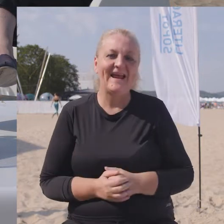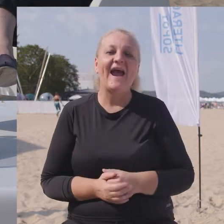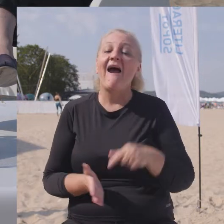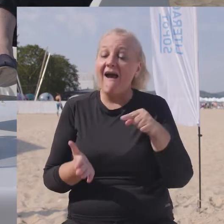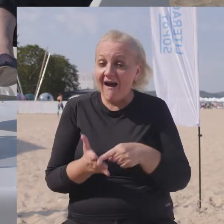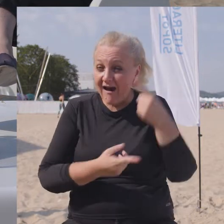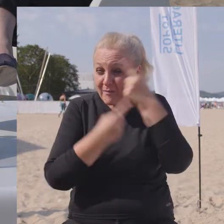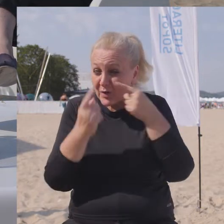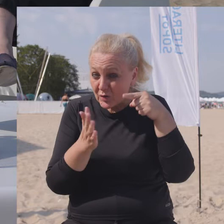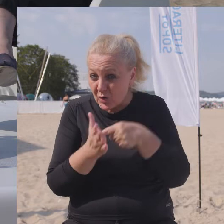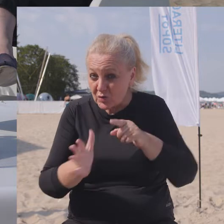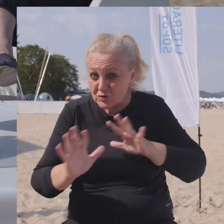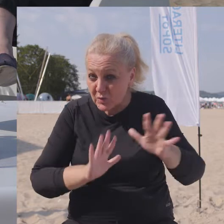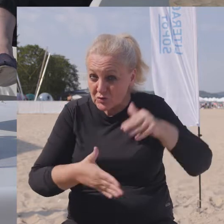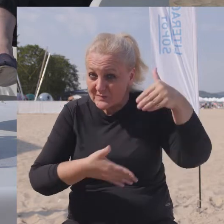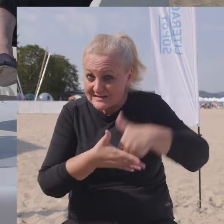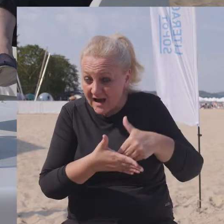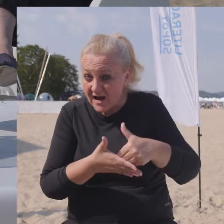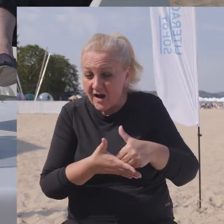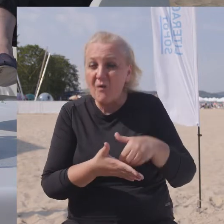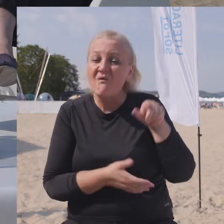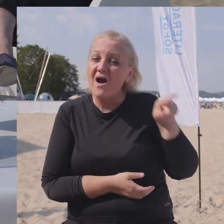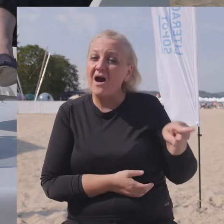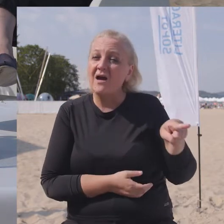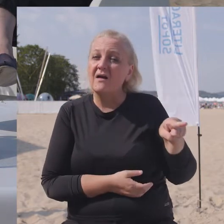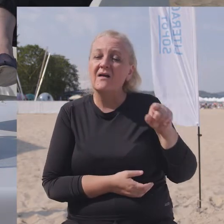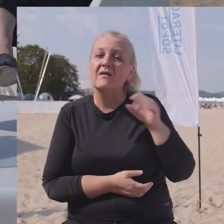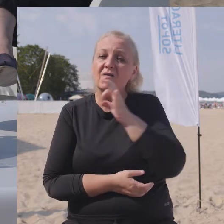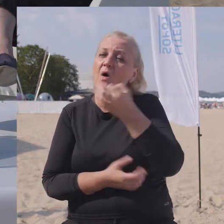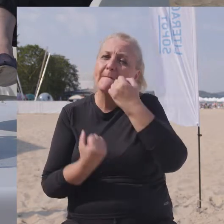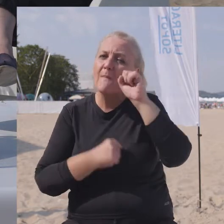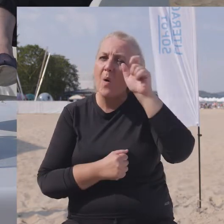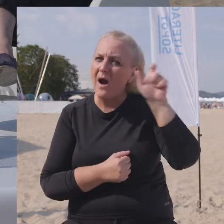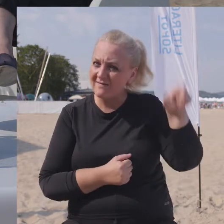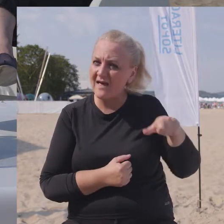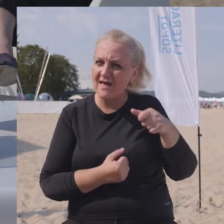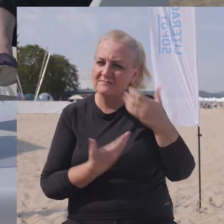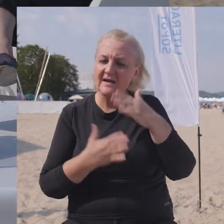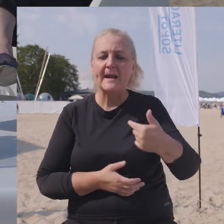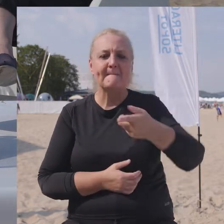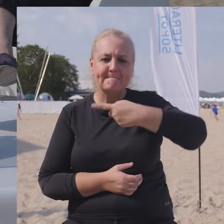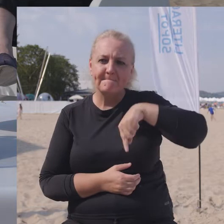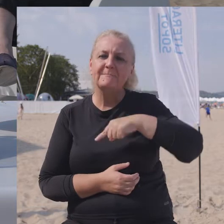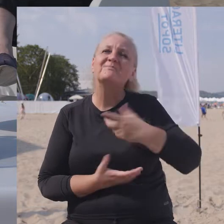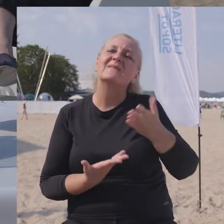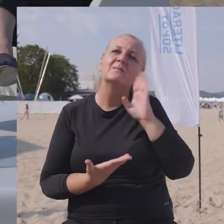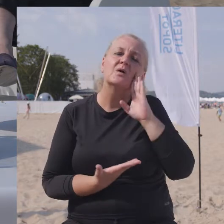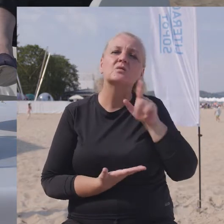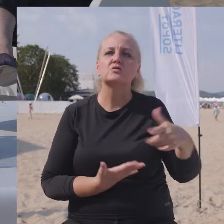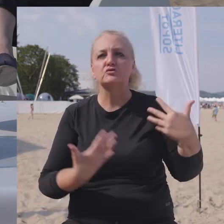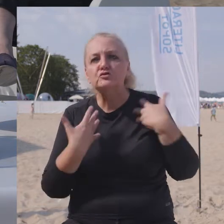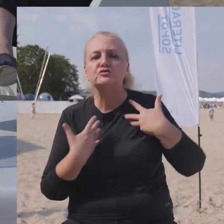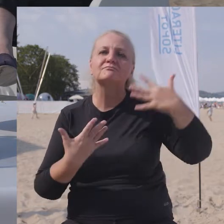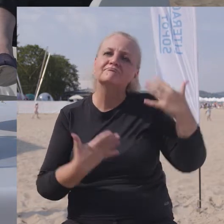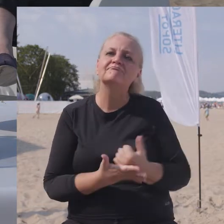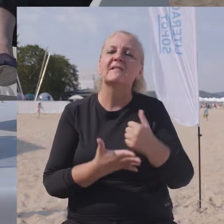Czy ty myślisz, że ten rodzaj zachowania, który prezentuje twoja bohaterka, który my znamy z życia i pewnie